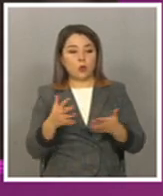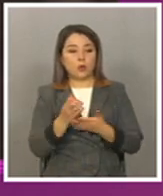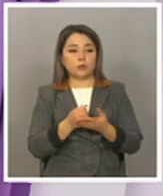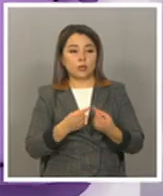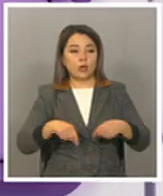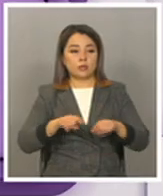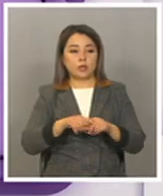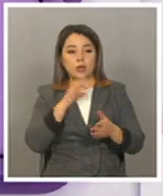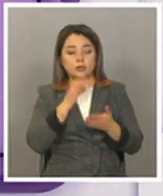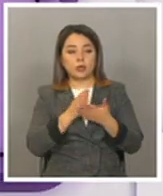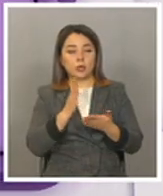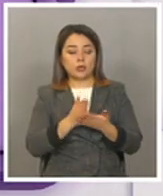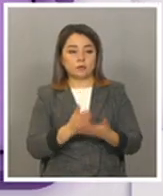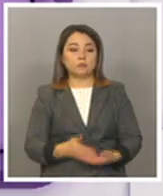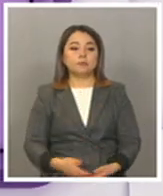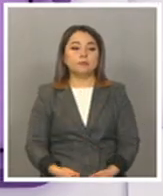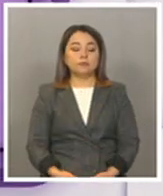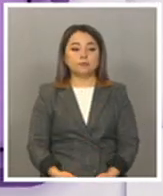өткізді.